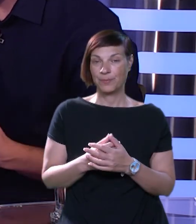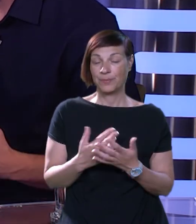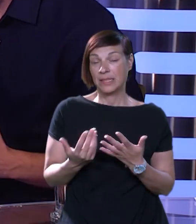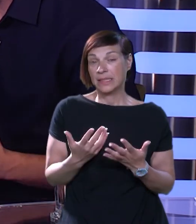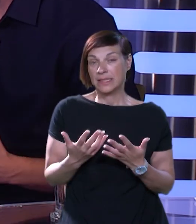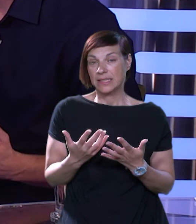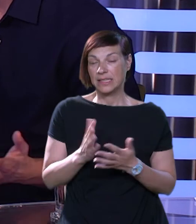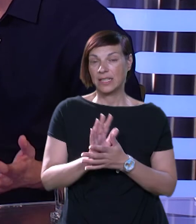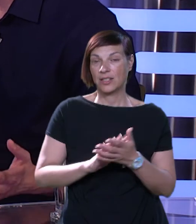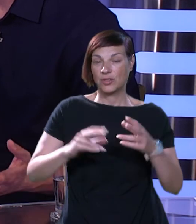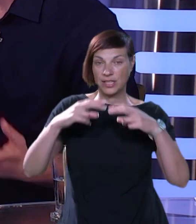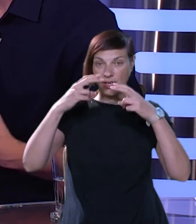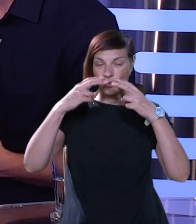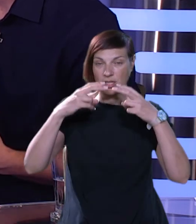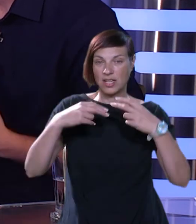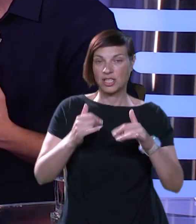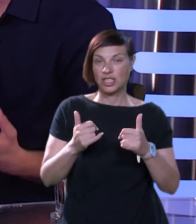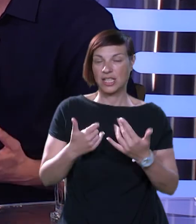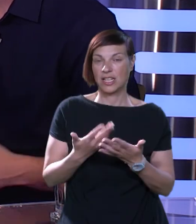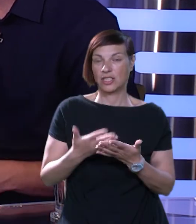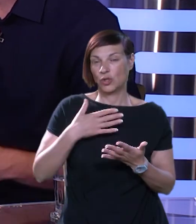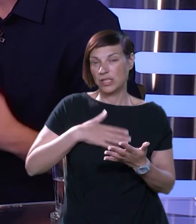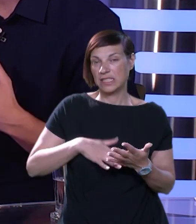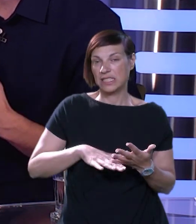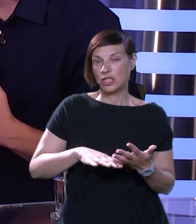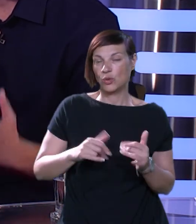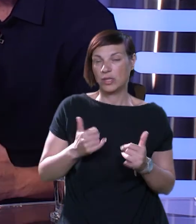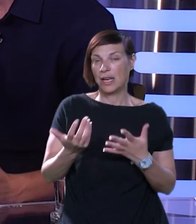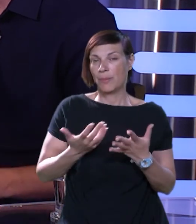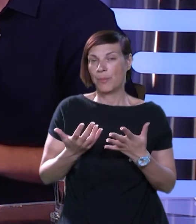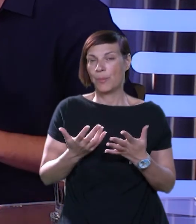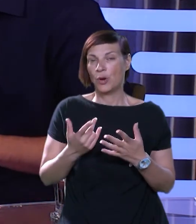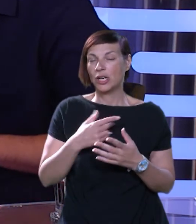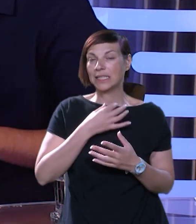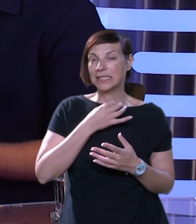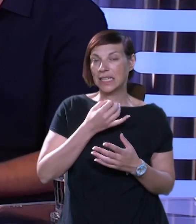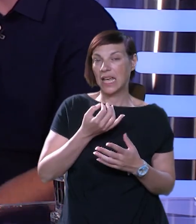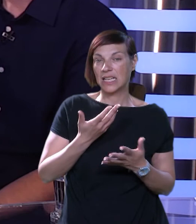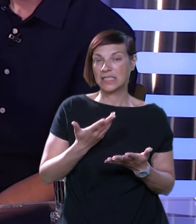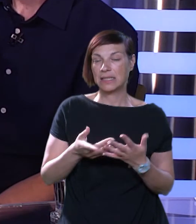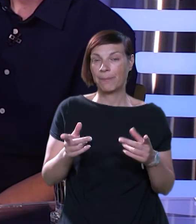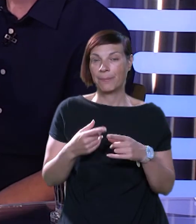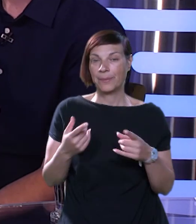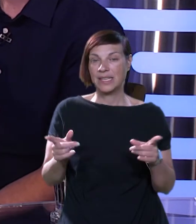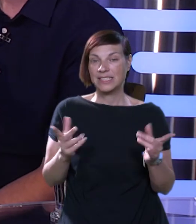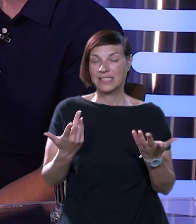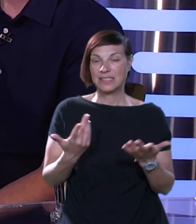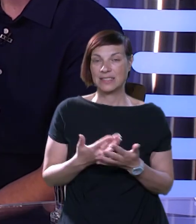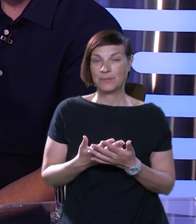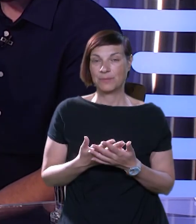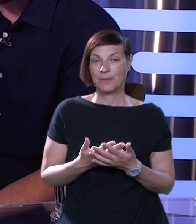da nekako krenu tražiti? Je li to motiv iznutra, ili je to pokret, je li to možda glas, je li to pjesma, je